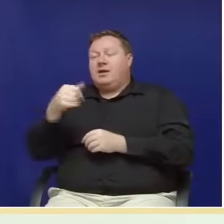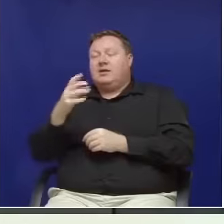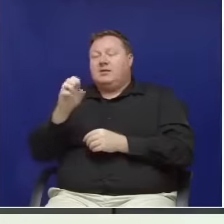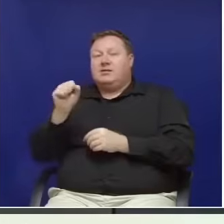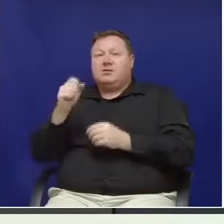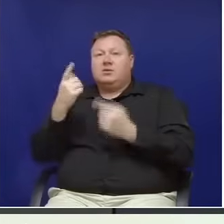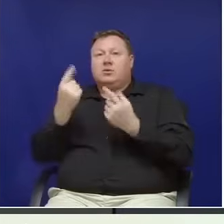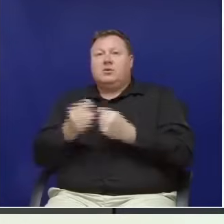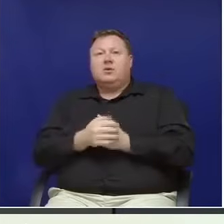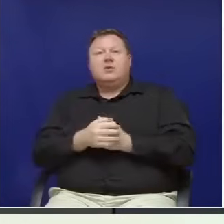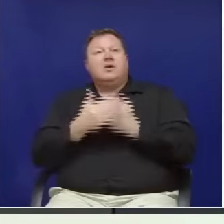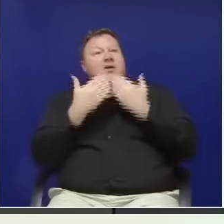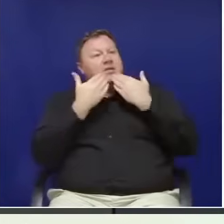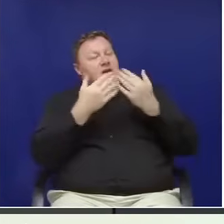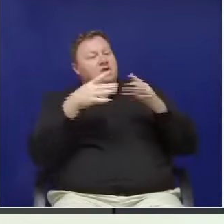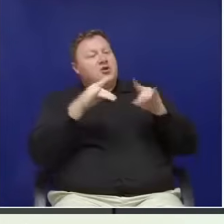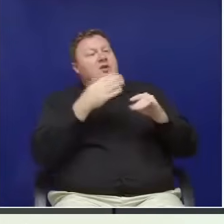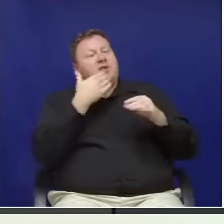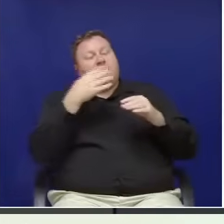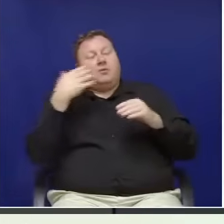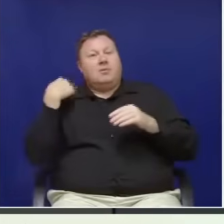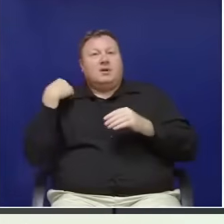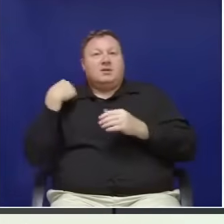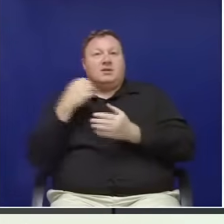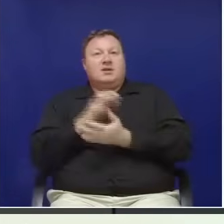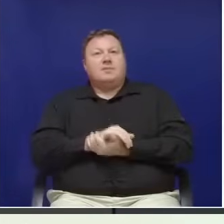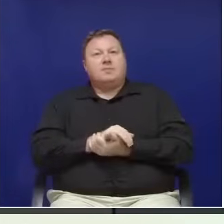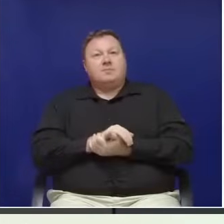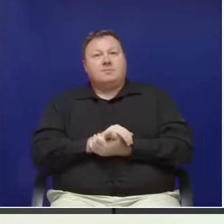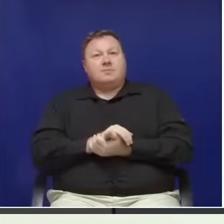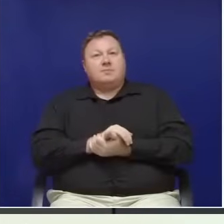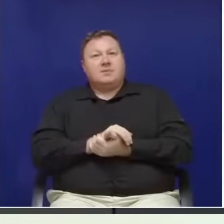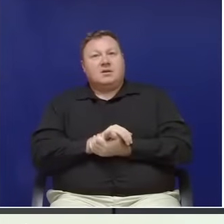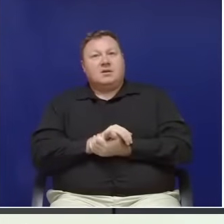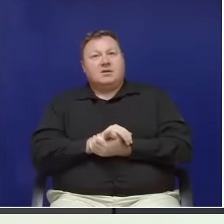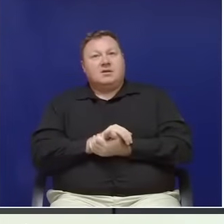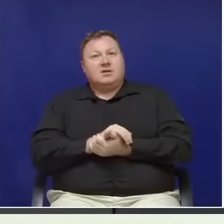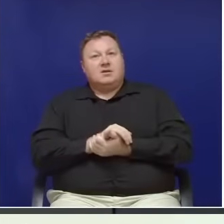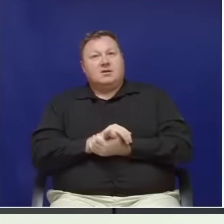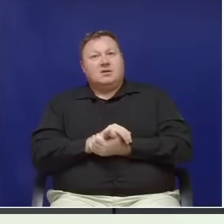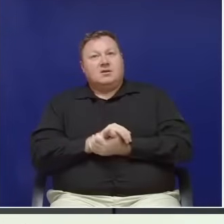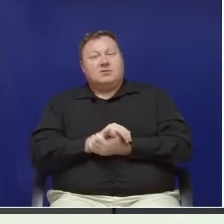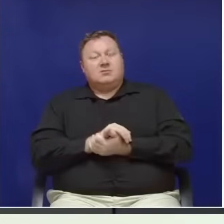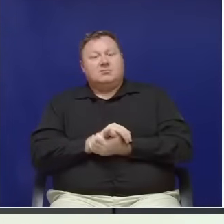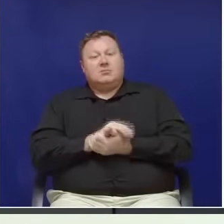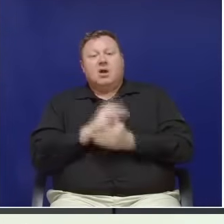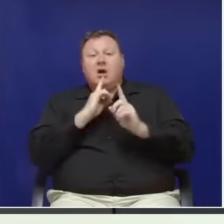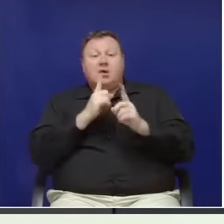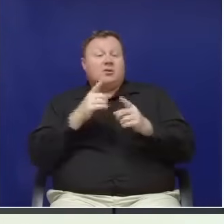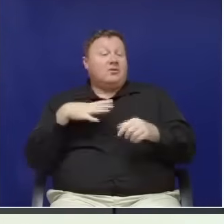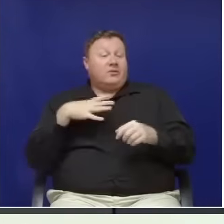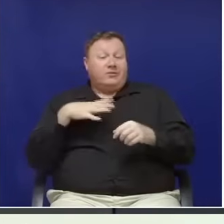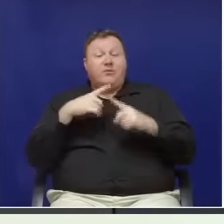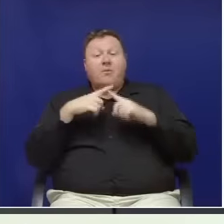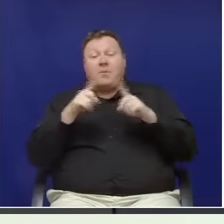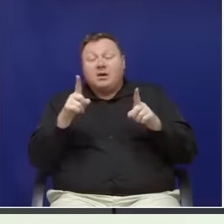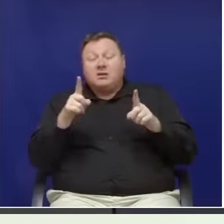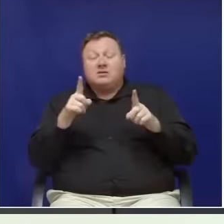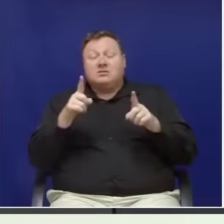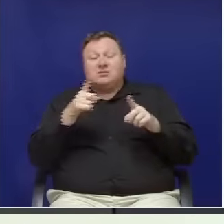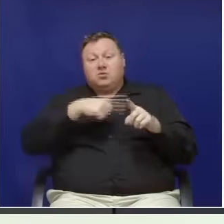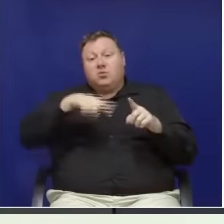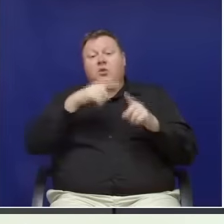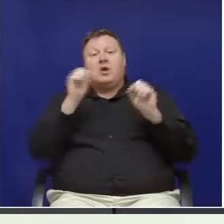Thank you, Minister, for clarifying some of the matters. But, Minister, I think we agree that there